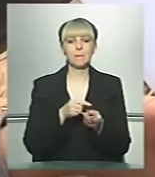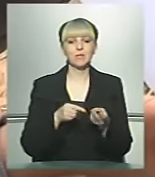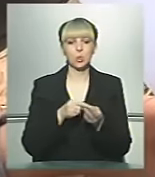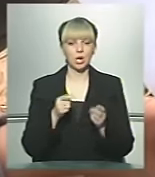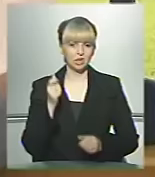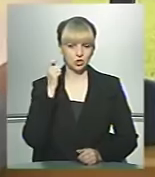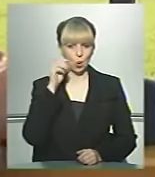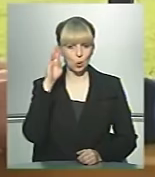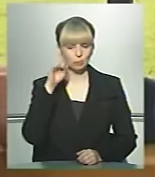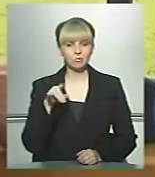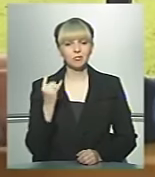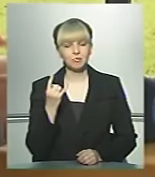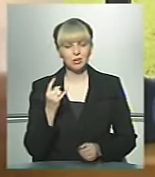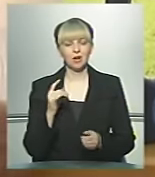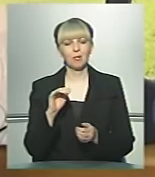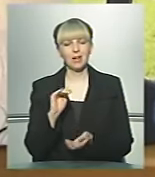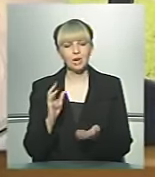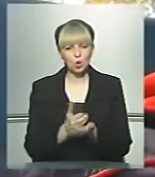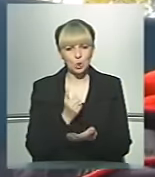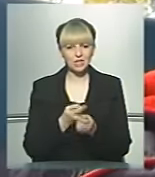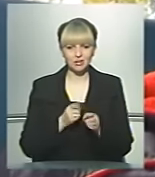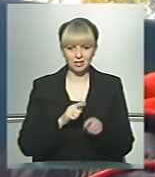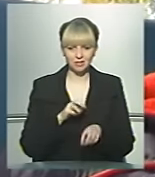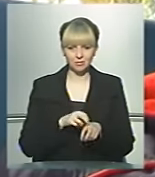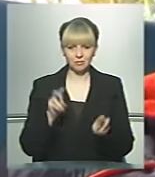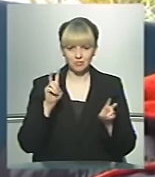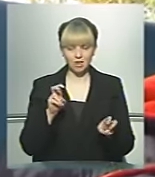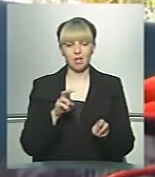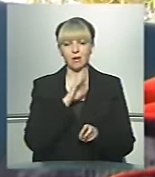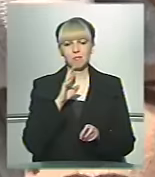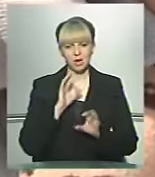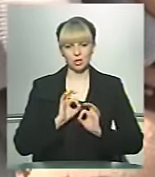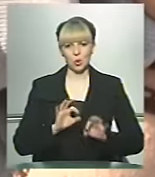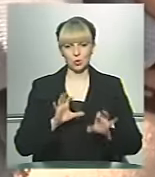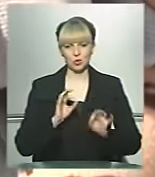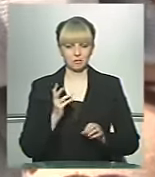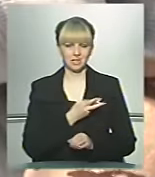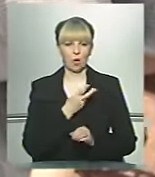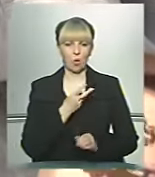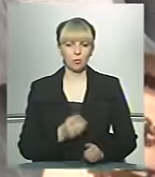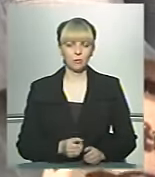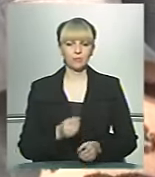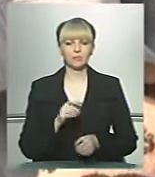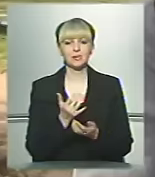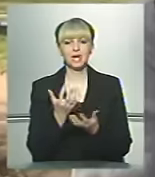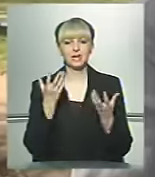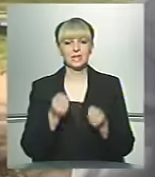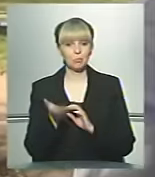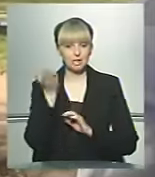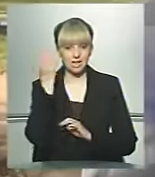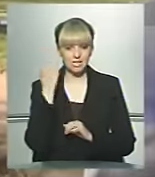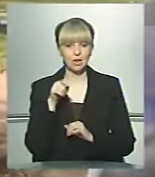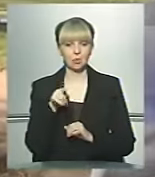півторарічного хлопчика. Про його маленькі досягнення, попри такий діагноз, мати розповідає із захопленням. Декілька днів назад у